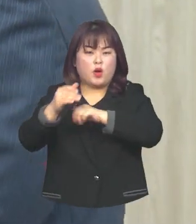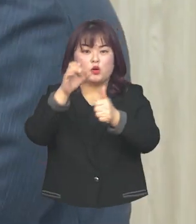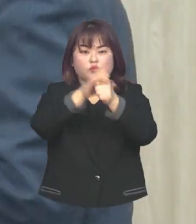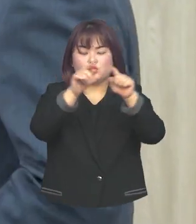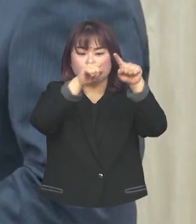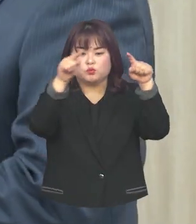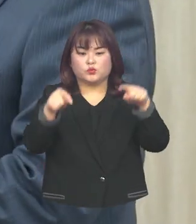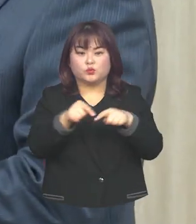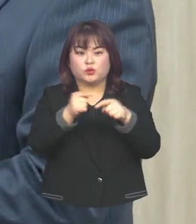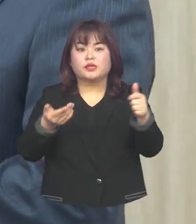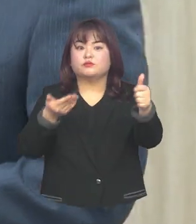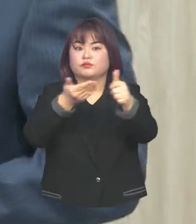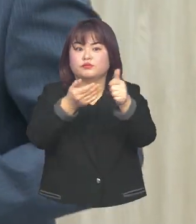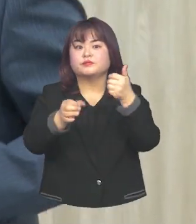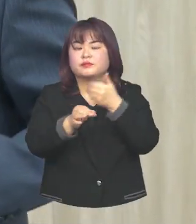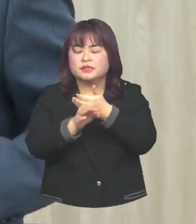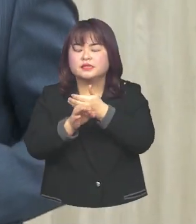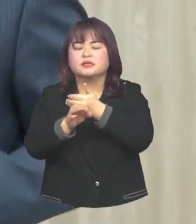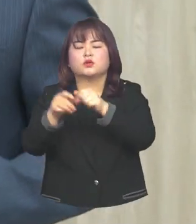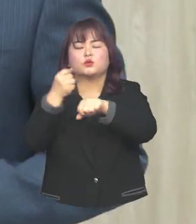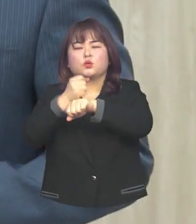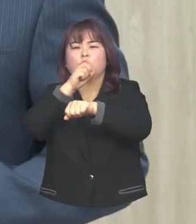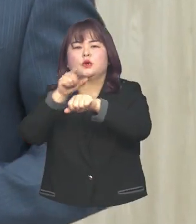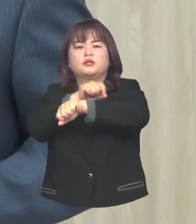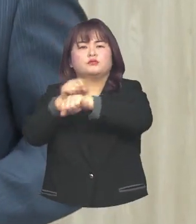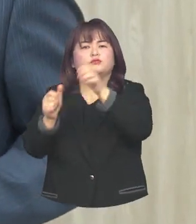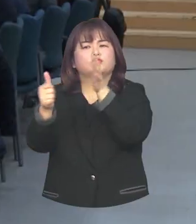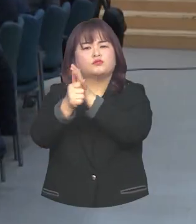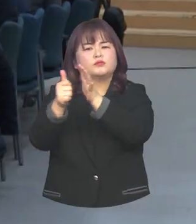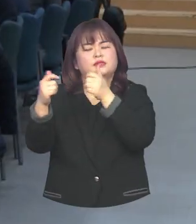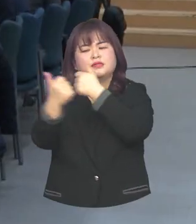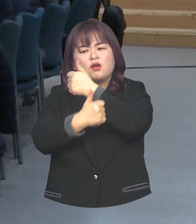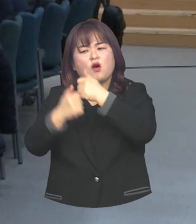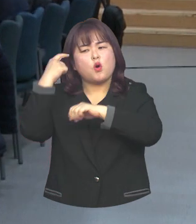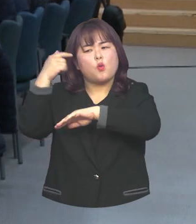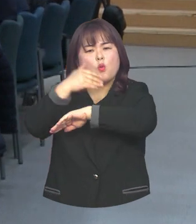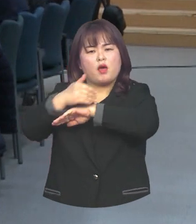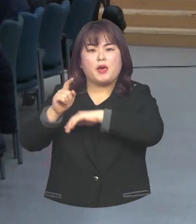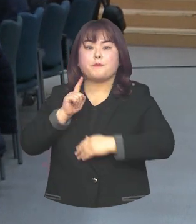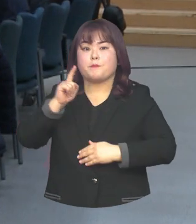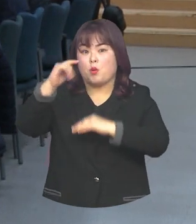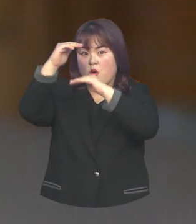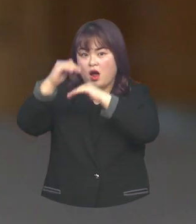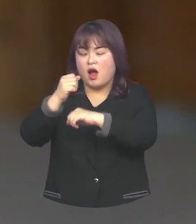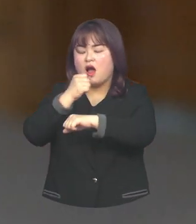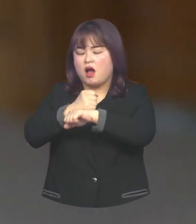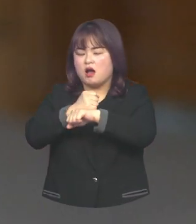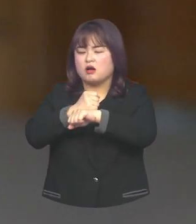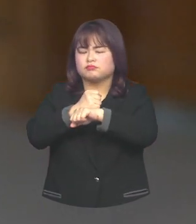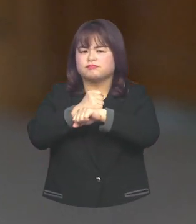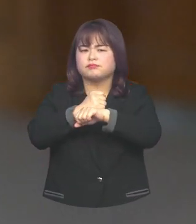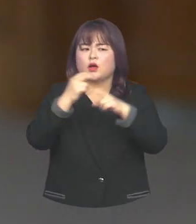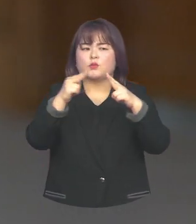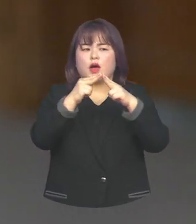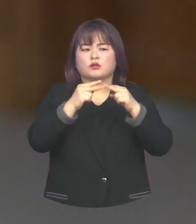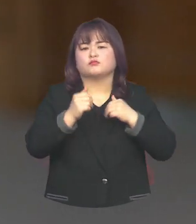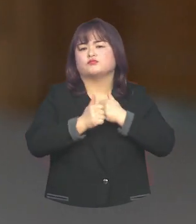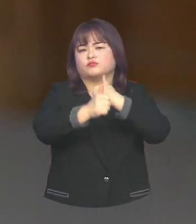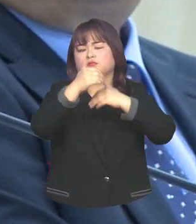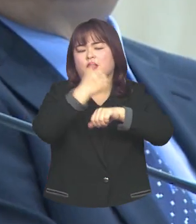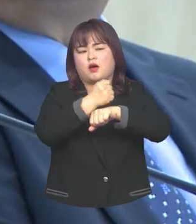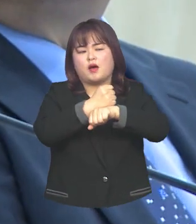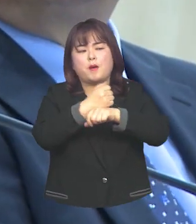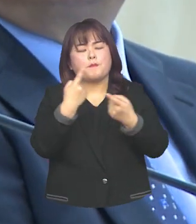위촉식에서는 위촉장이 전달됐으며 용인시 반도체 산업 육성 종합계획 수립안을 보고받고 반도체 육성 지원 방안을